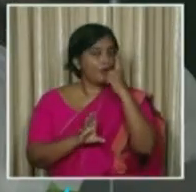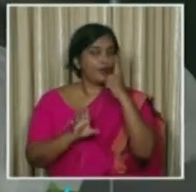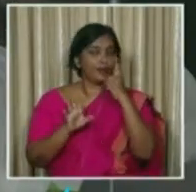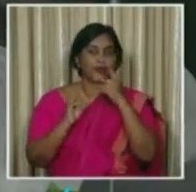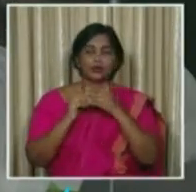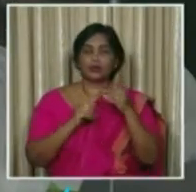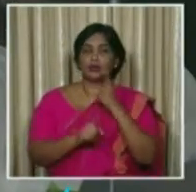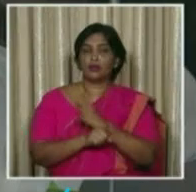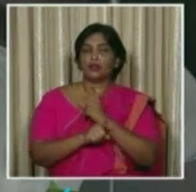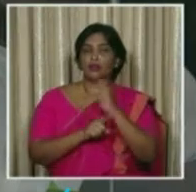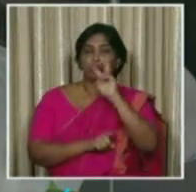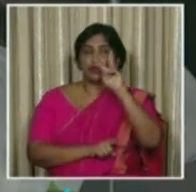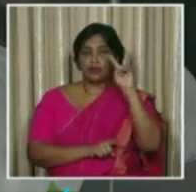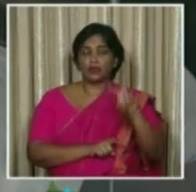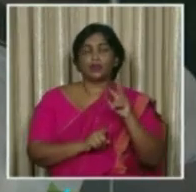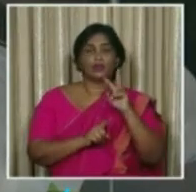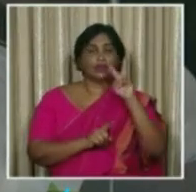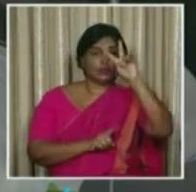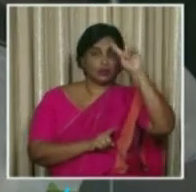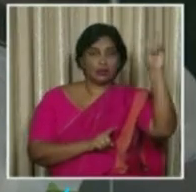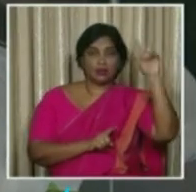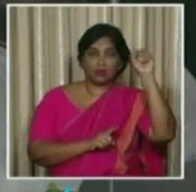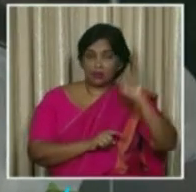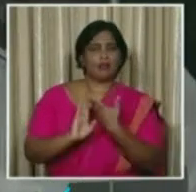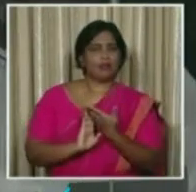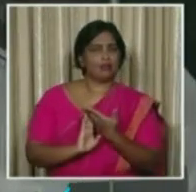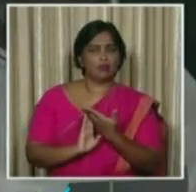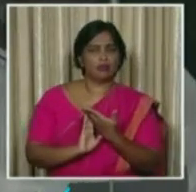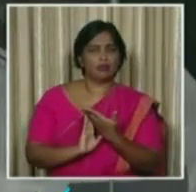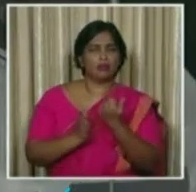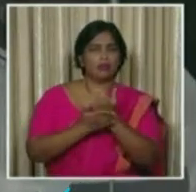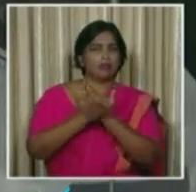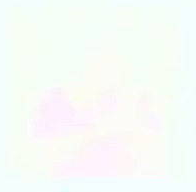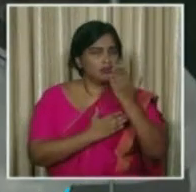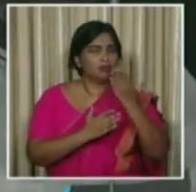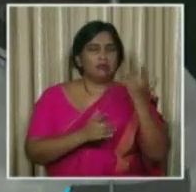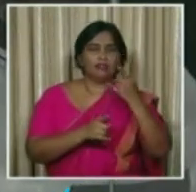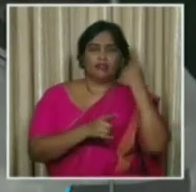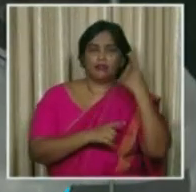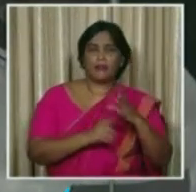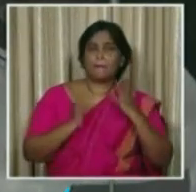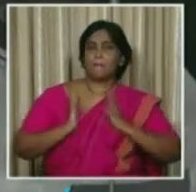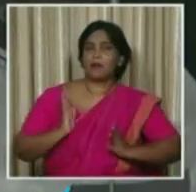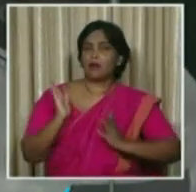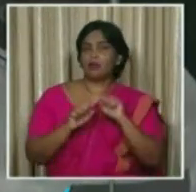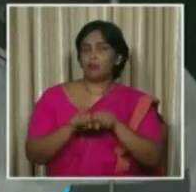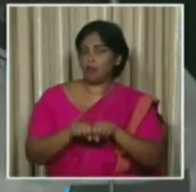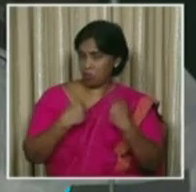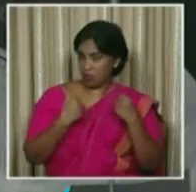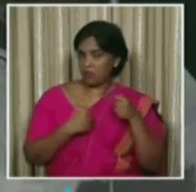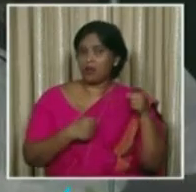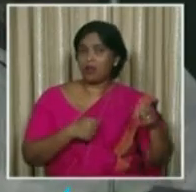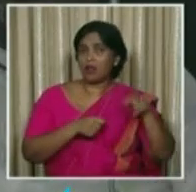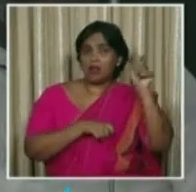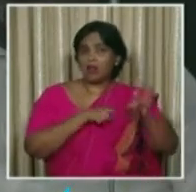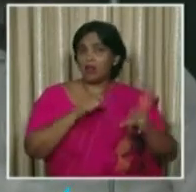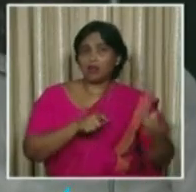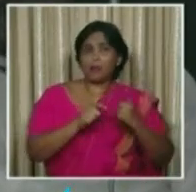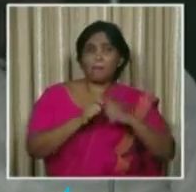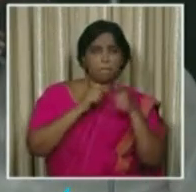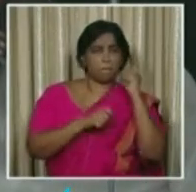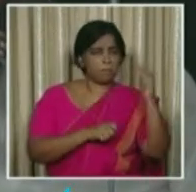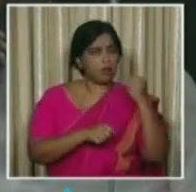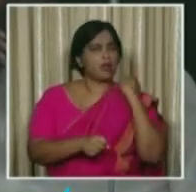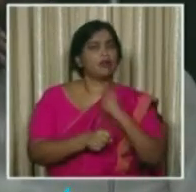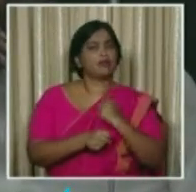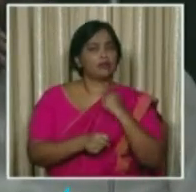යනකම් ගුරුවරු 22000 බඳවා ගන්න එක තහනම් වෙලා තියෙනවා ශ්‍රේෂ්ඨාධිකරණේ. පෙස්සමත් දාපු පළියට මානව හිමිකම් කඩ වෙන්නේ මේ අයගේ නෙමෙයි මෙයාට පඩියක් හම් වෙනවා